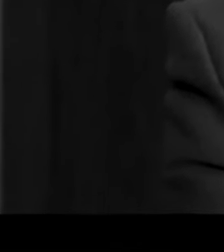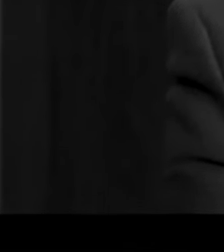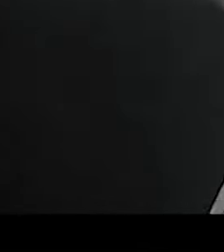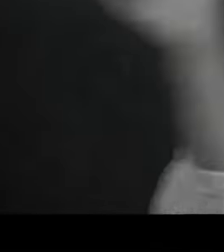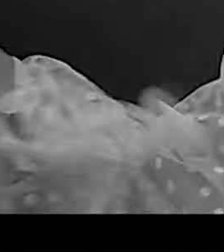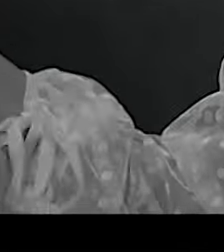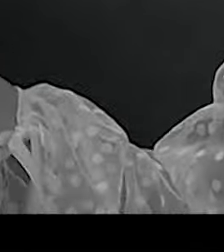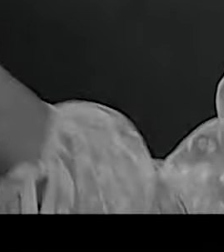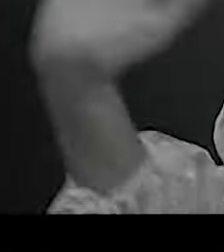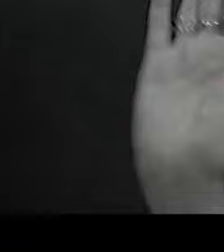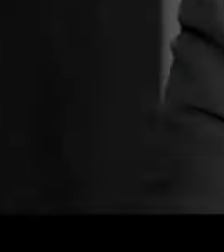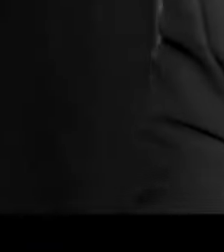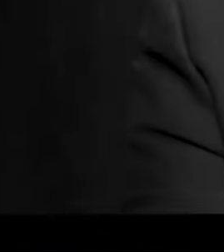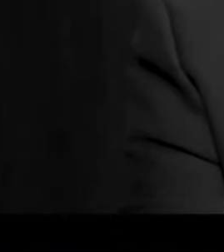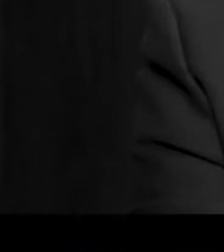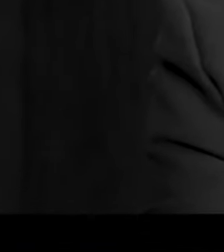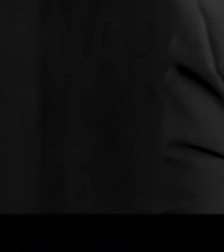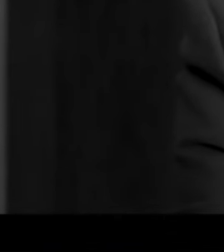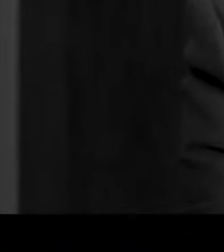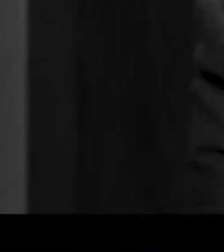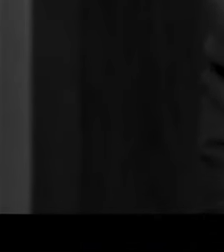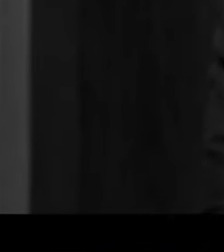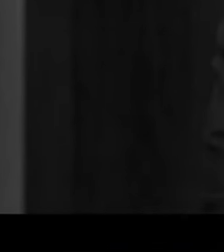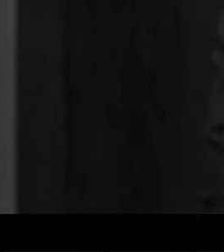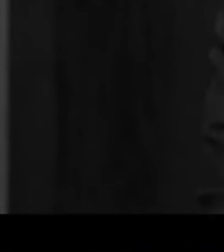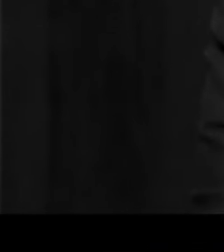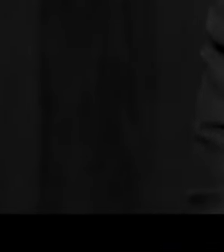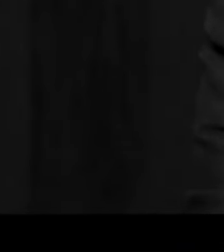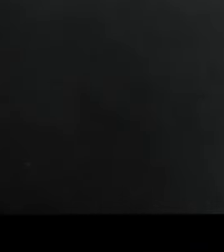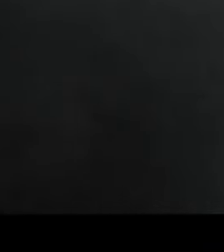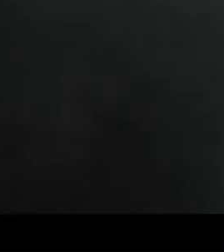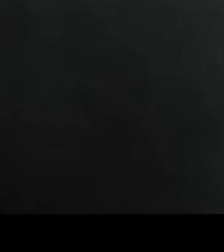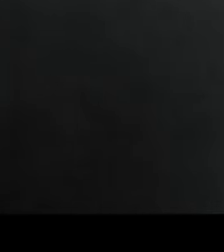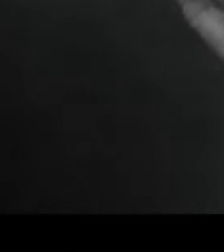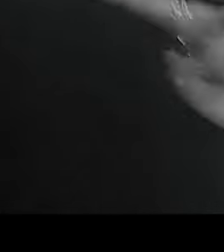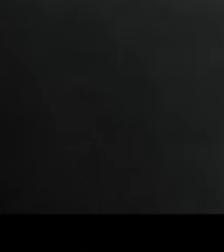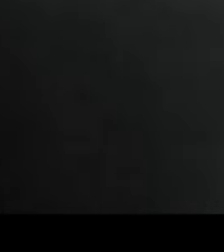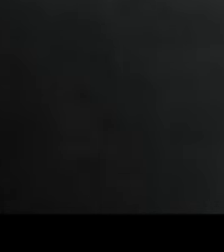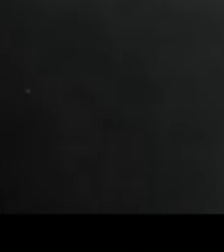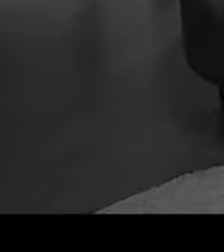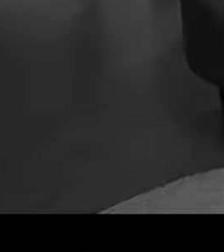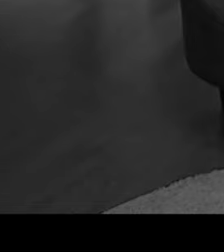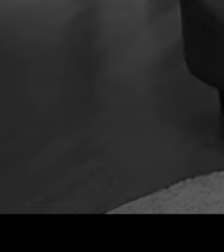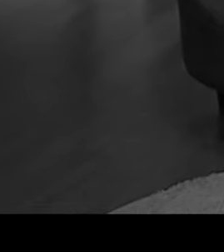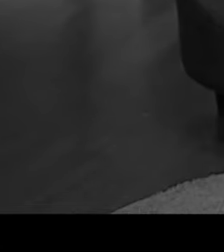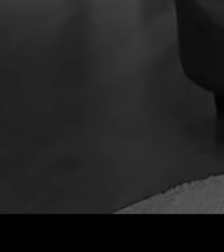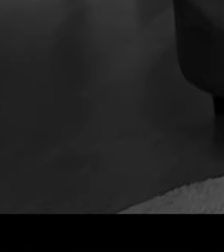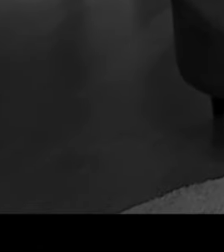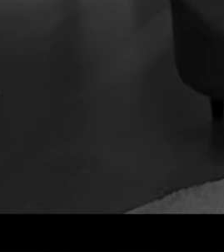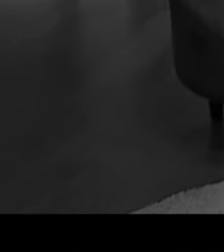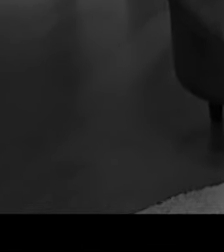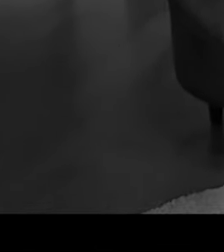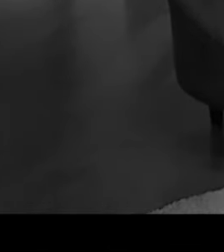عايزة أبوسك مش عارفة ليه. يا لطيف يا لطيف يا لطيف، ربنا يجينا. جبتك معايا عشان تقاسمني